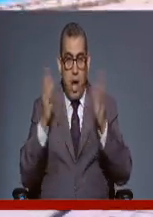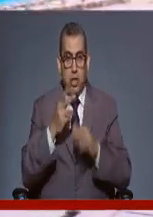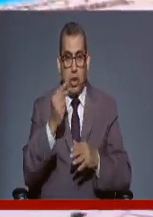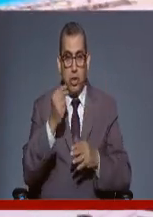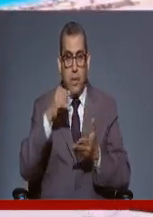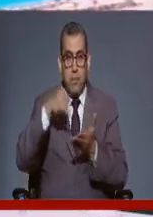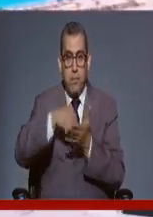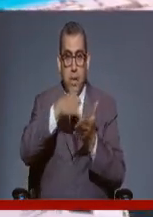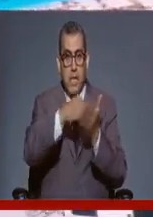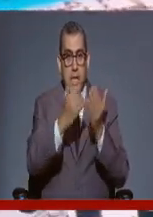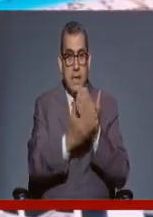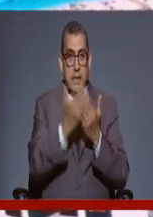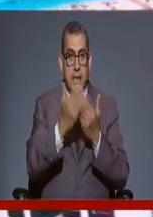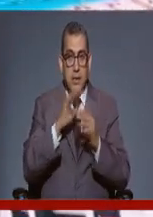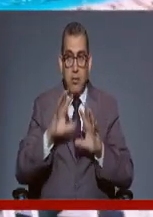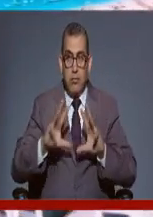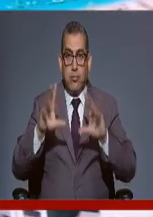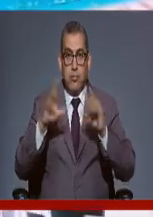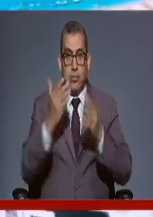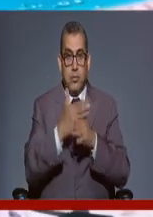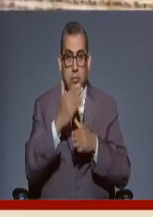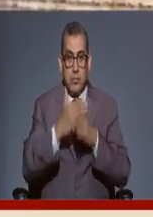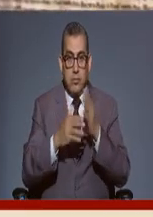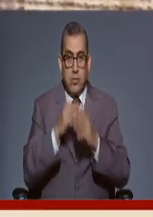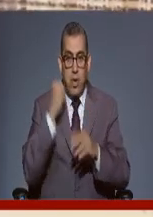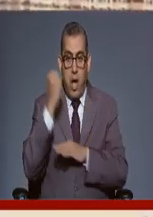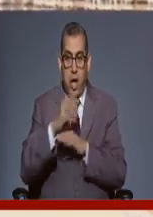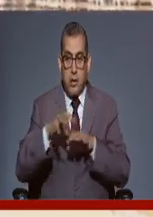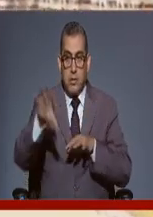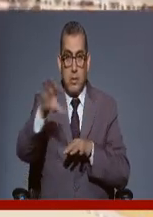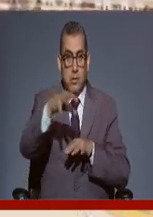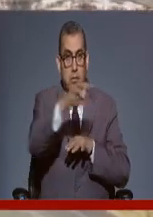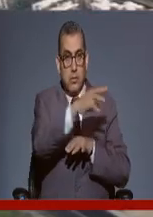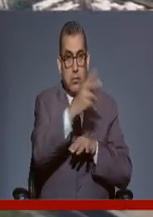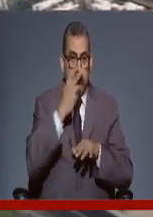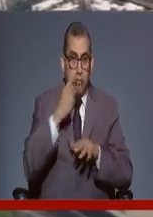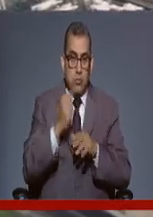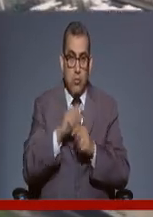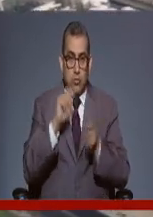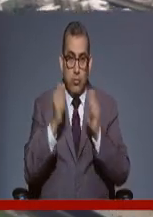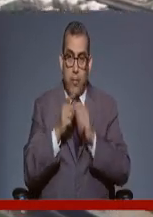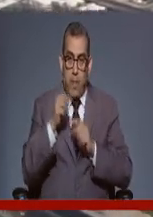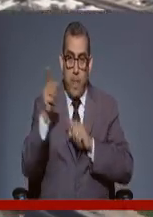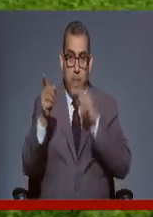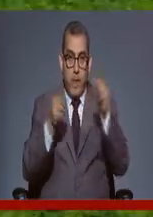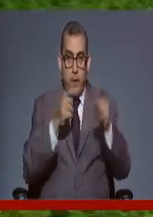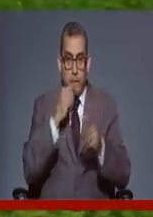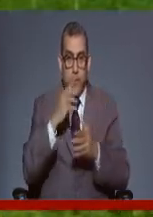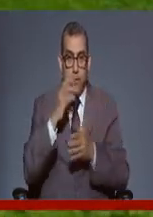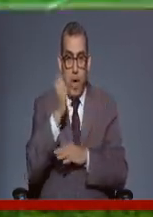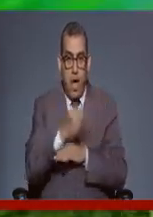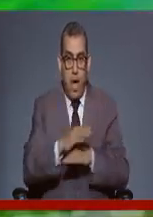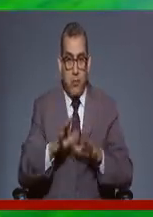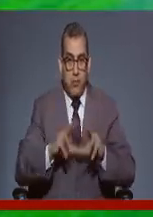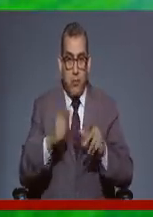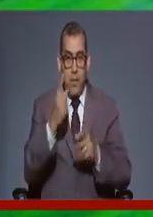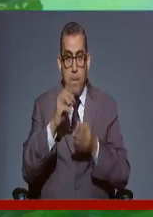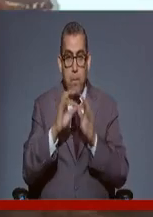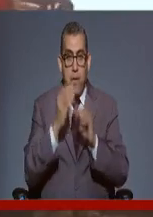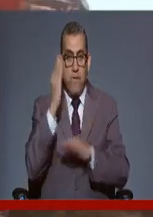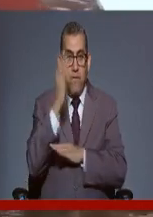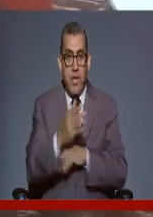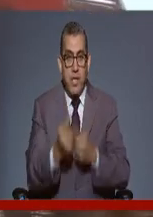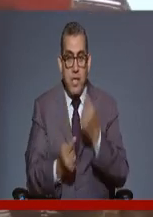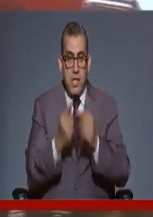مدينه جديده علشان تحسن سوء التوزيع الجغرافي للسكان وتهالك البنيه التحتيه واستصلحت ملايين الافدنه علشان